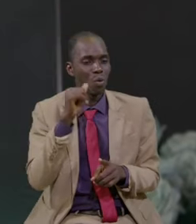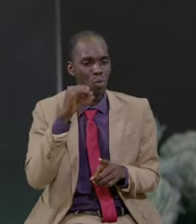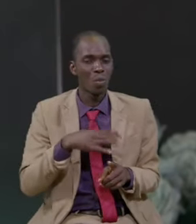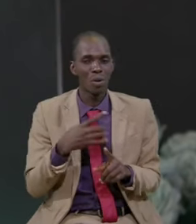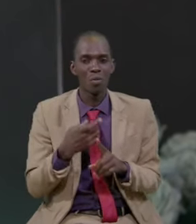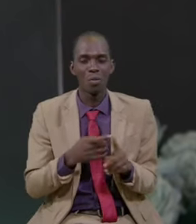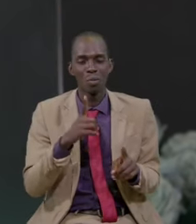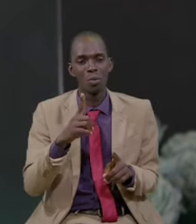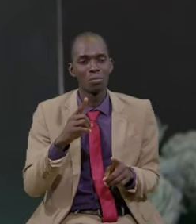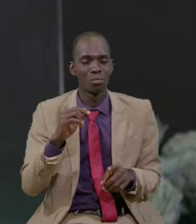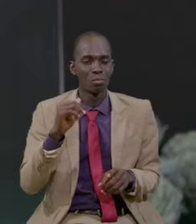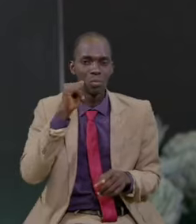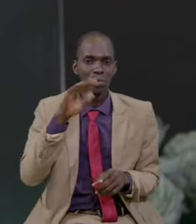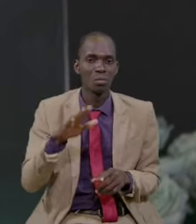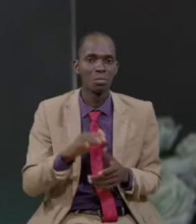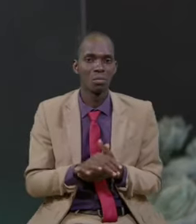une jeune fille,